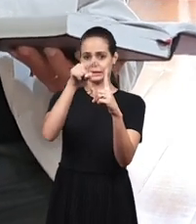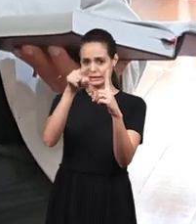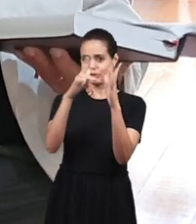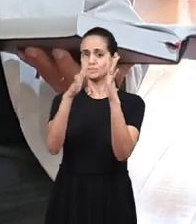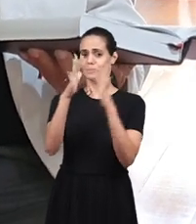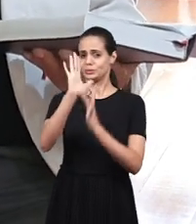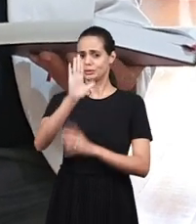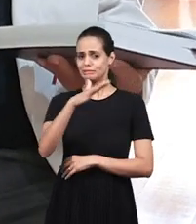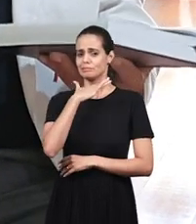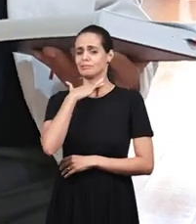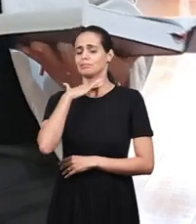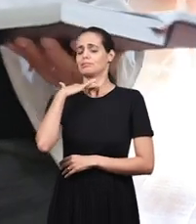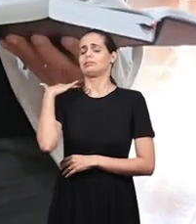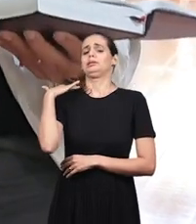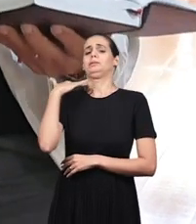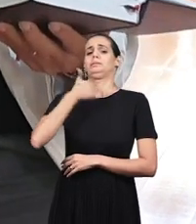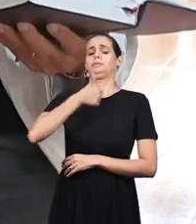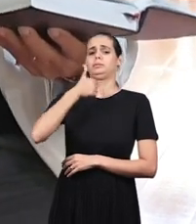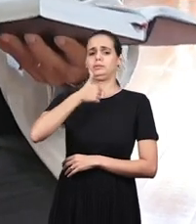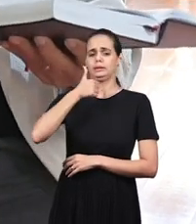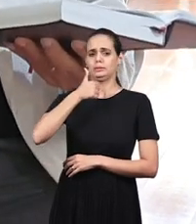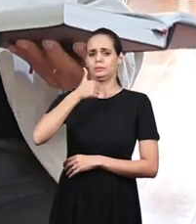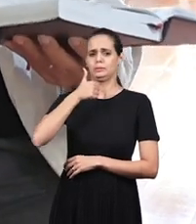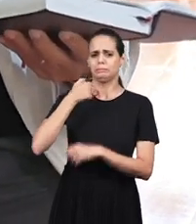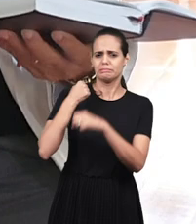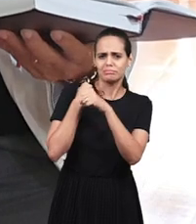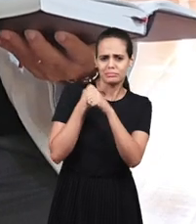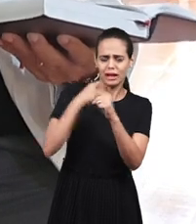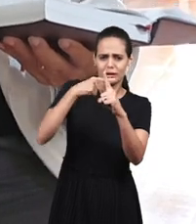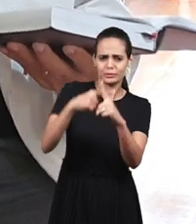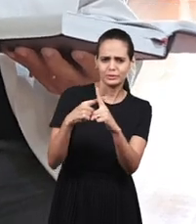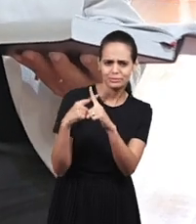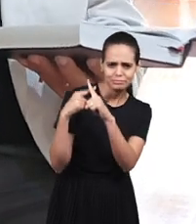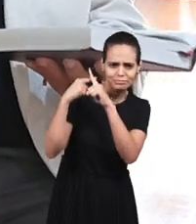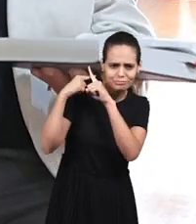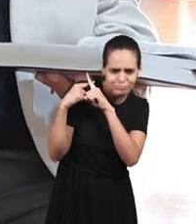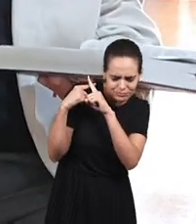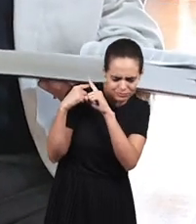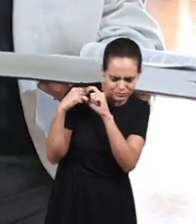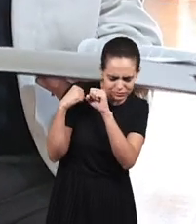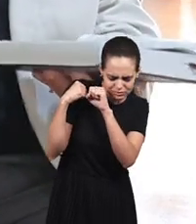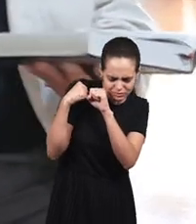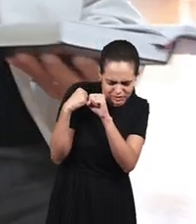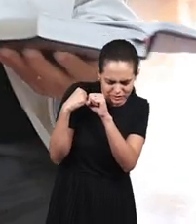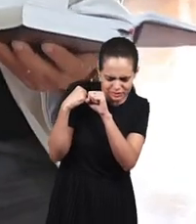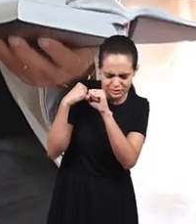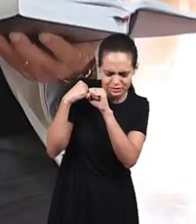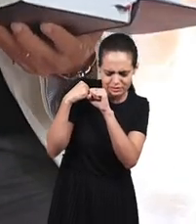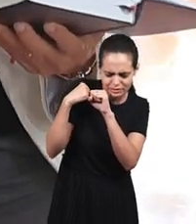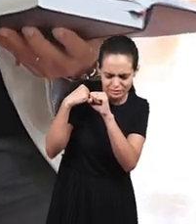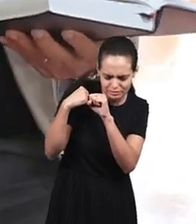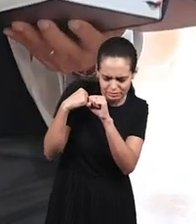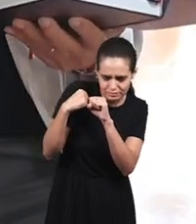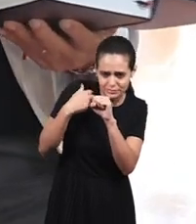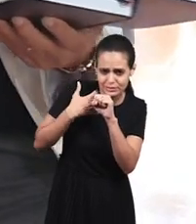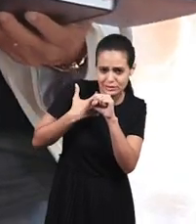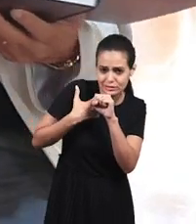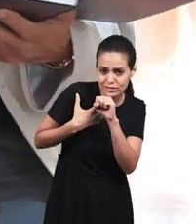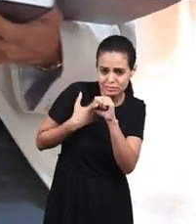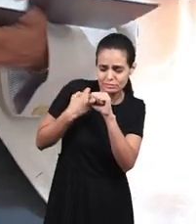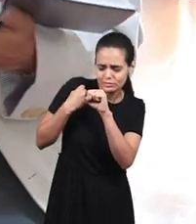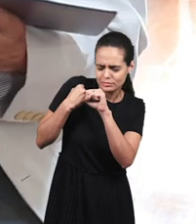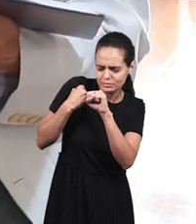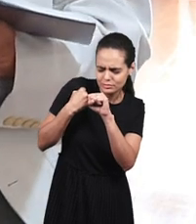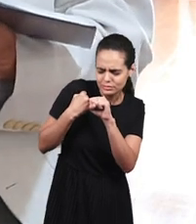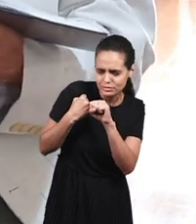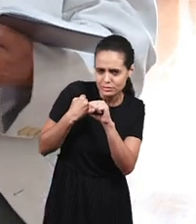чтобы выдержать. Так что он даже не смог нести тяжесть креста. Я